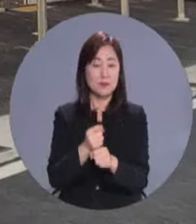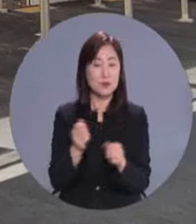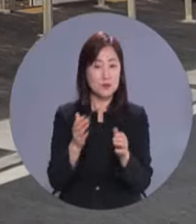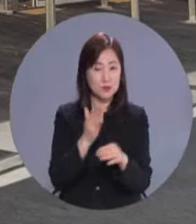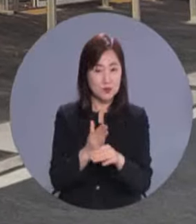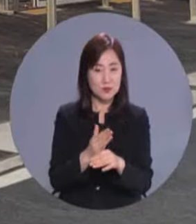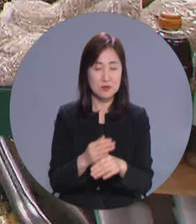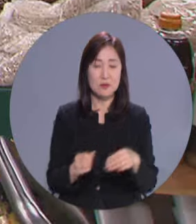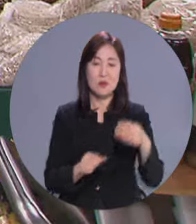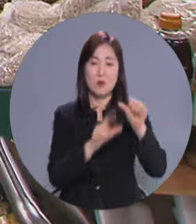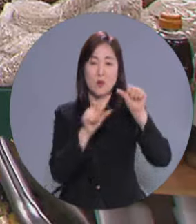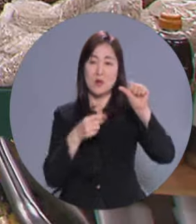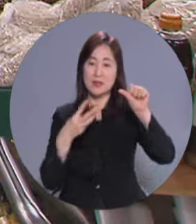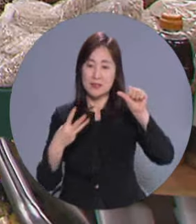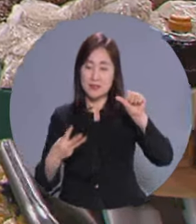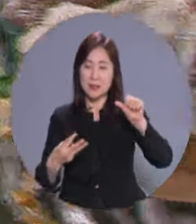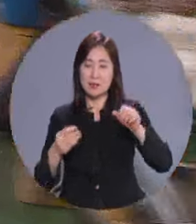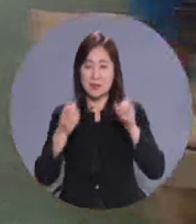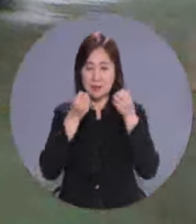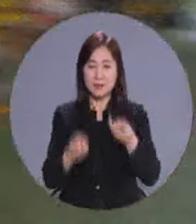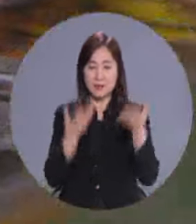다음 달 3일 개장식이